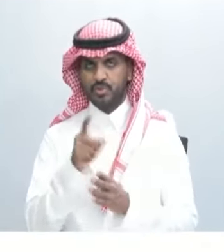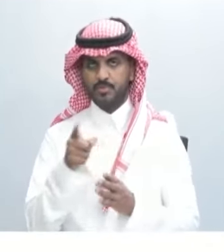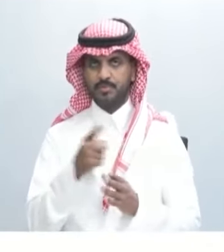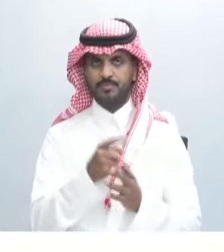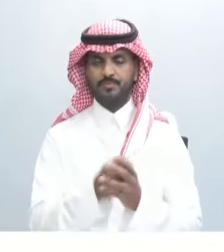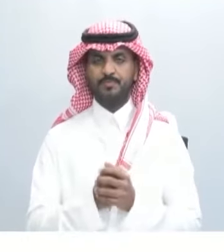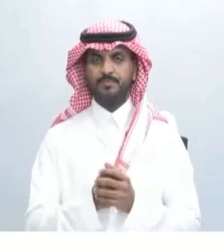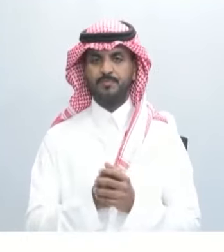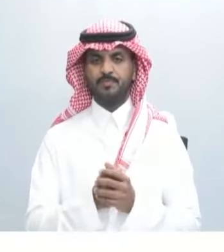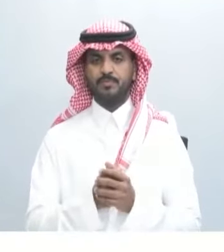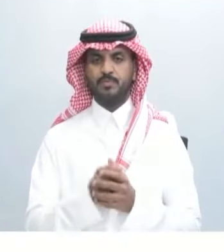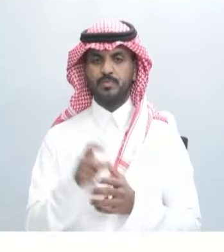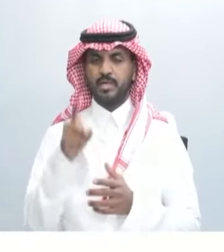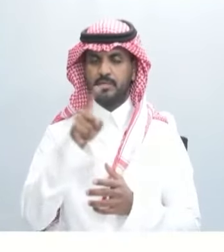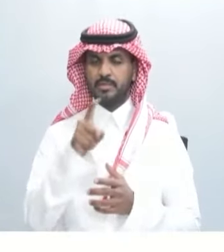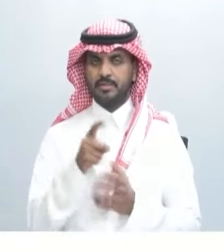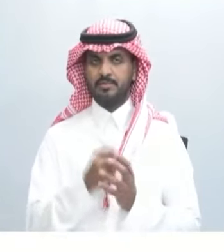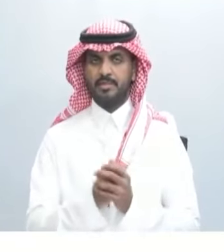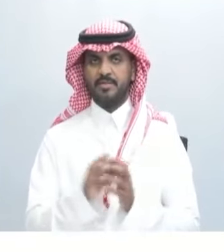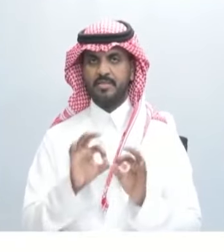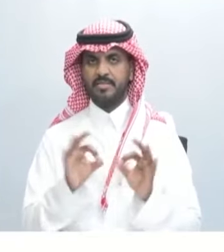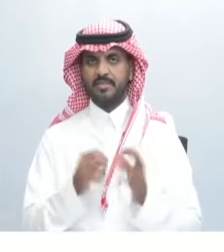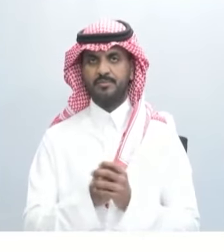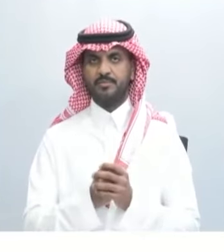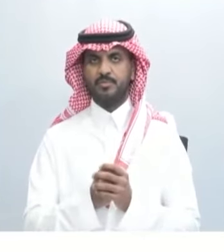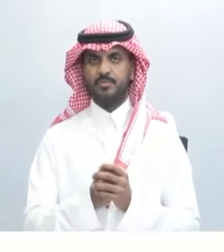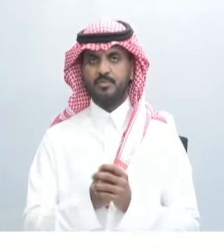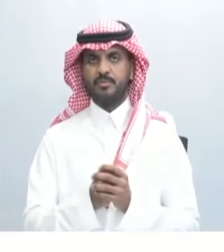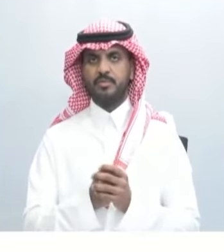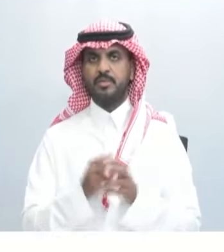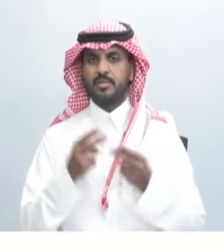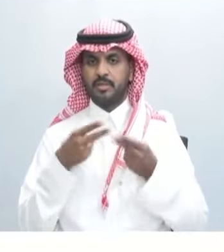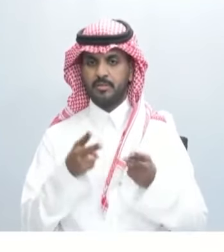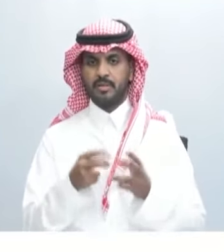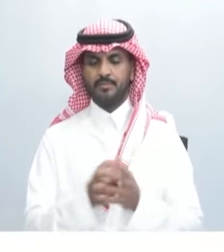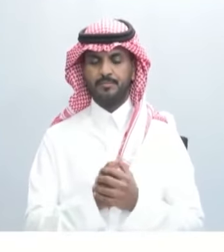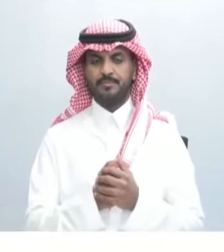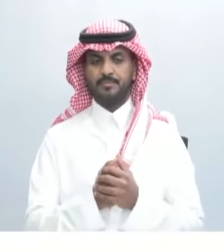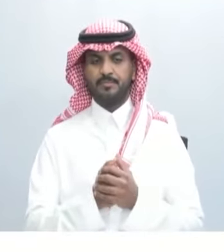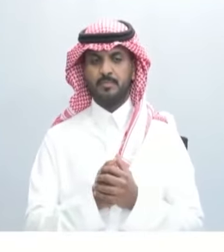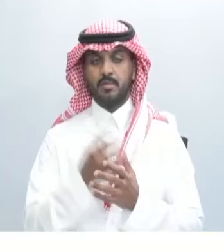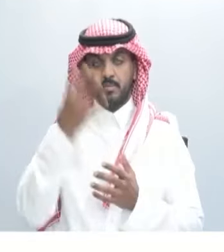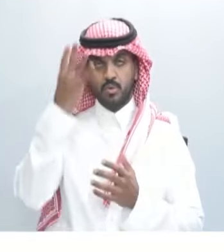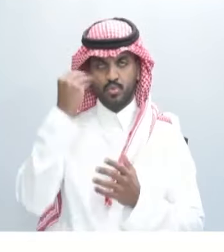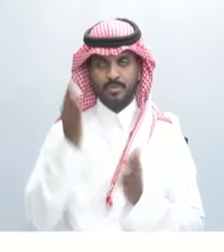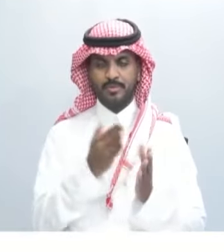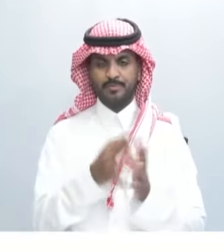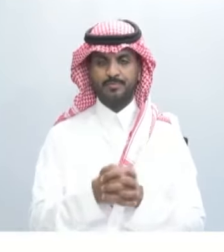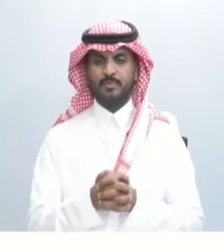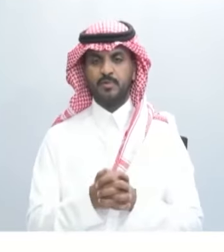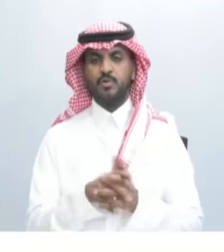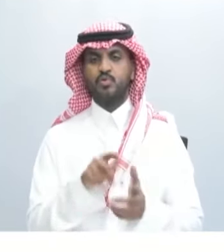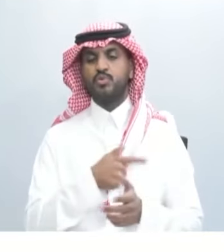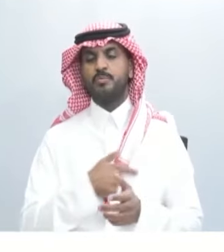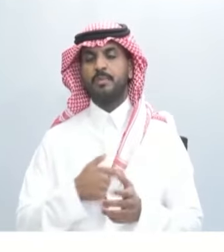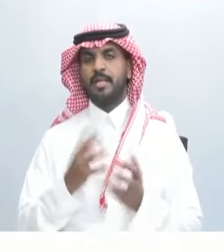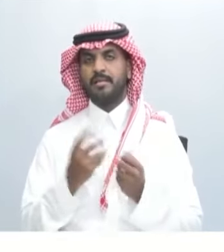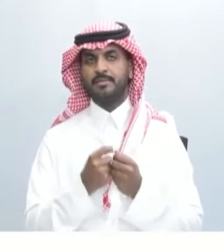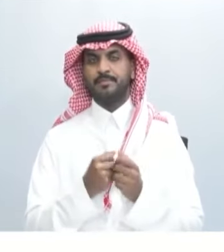على هذا اسئله هذا الاستعداد ومنه ننتقل واياكم الى المعلومه التاليه يسمى